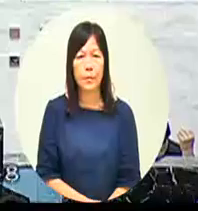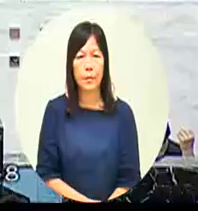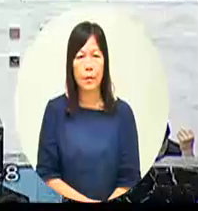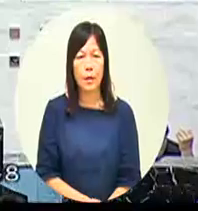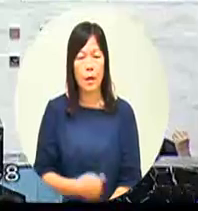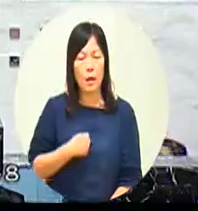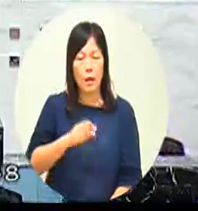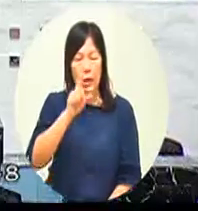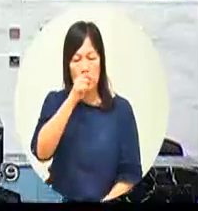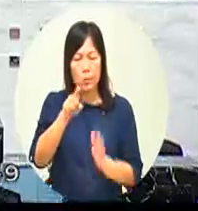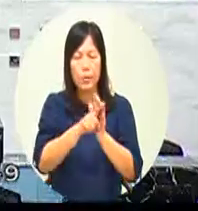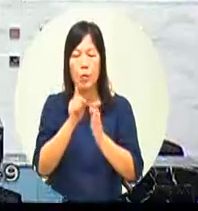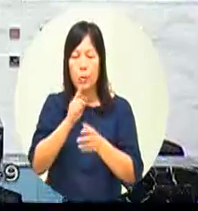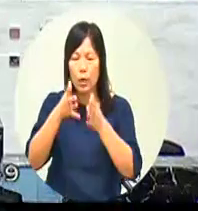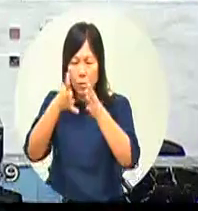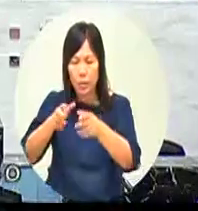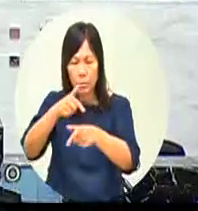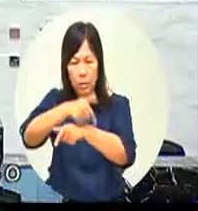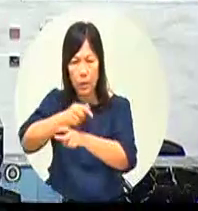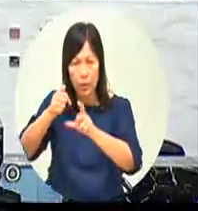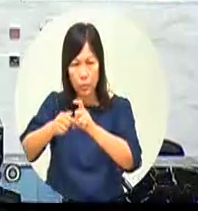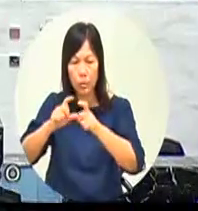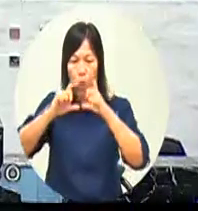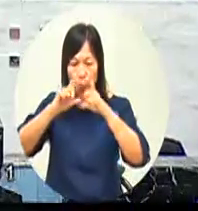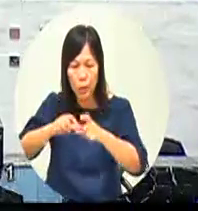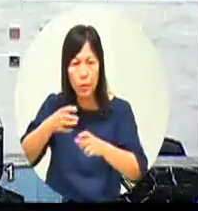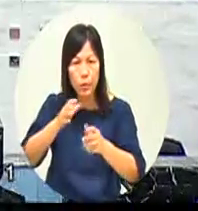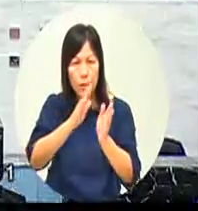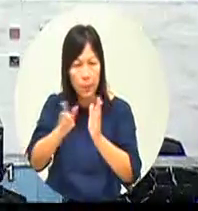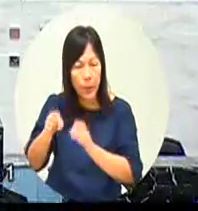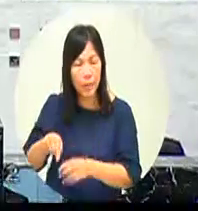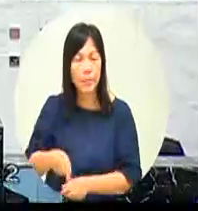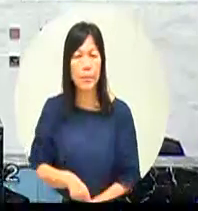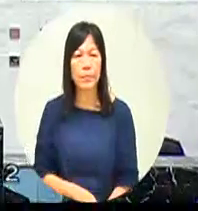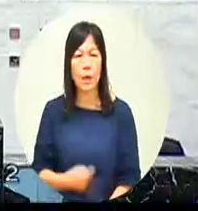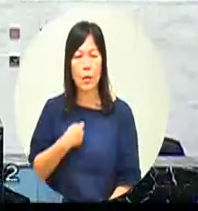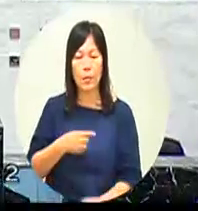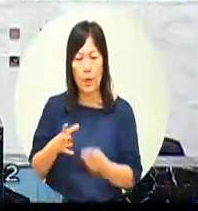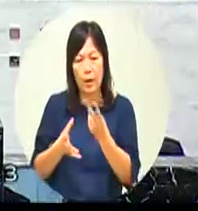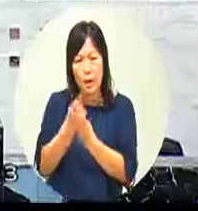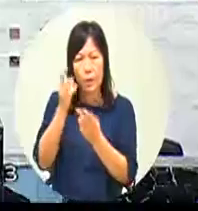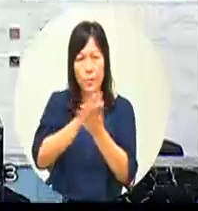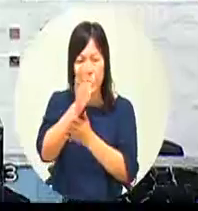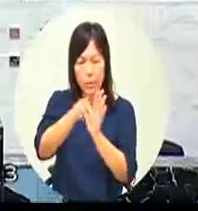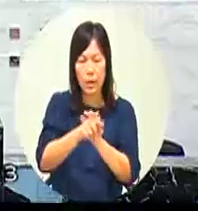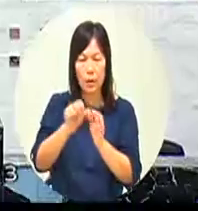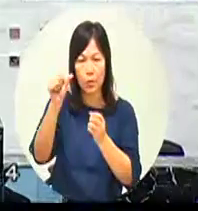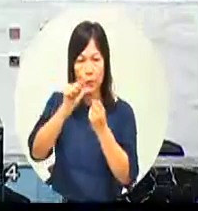我来讲南区啊，回馈办法哦，阮遐合并了哦，